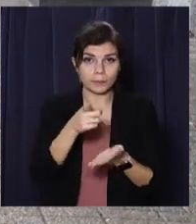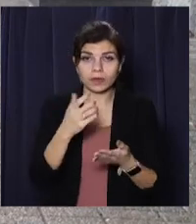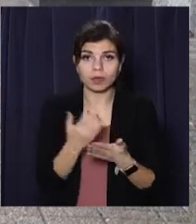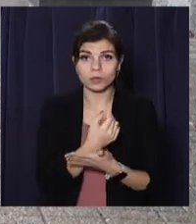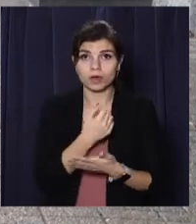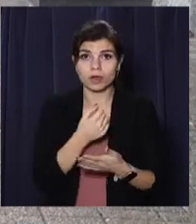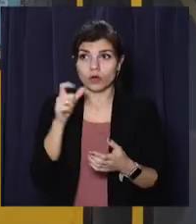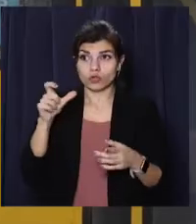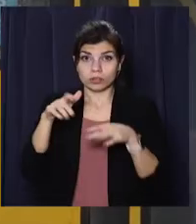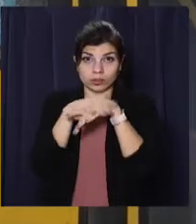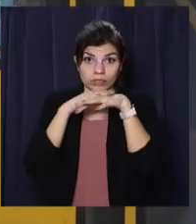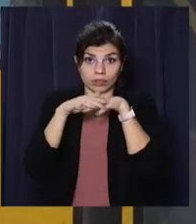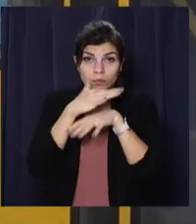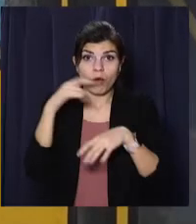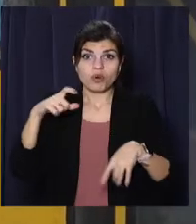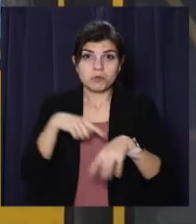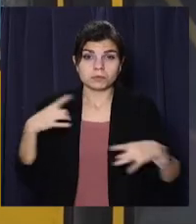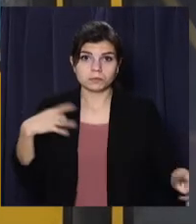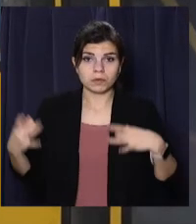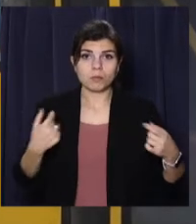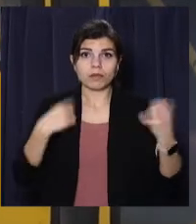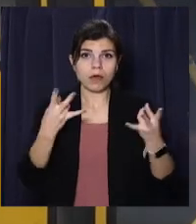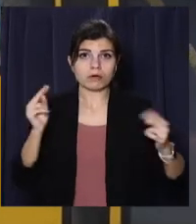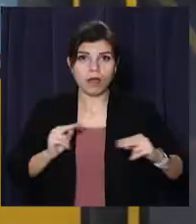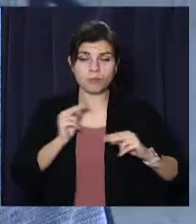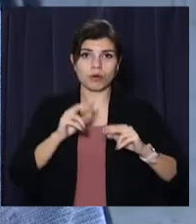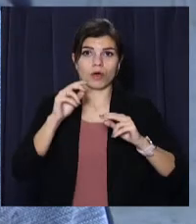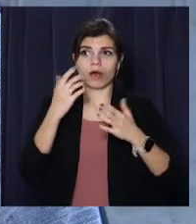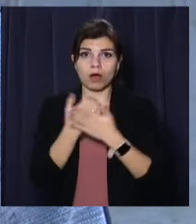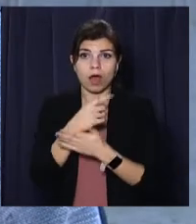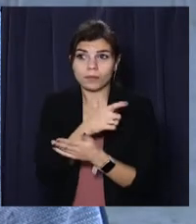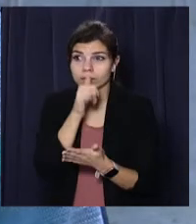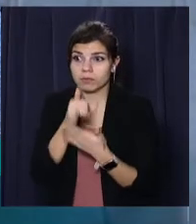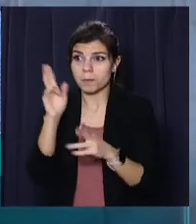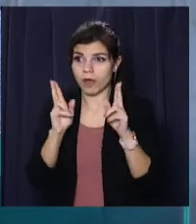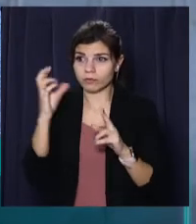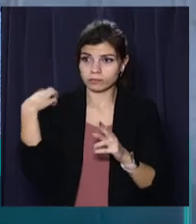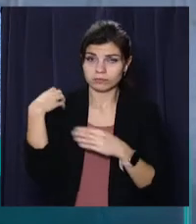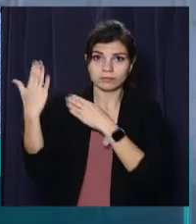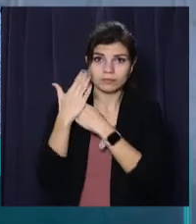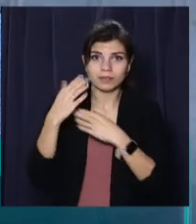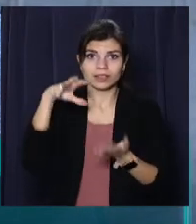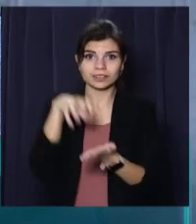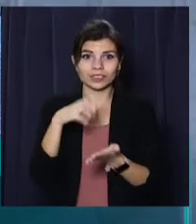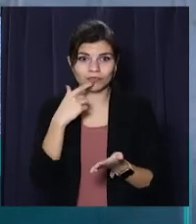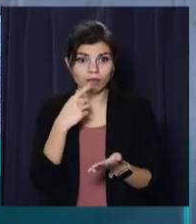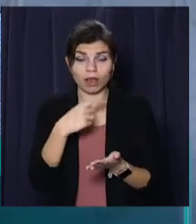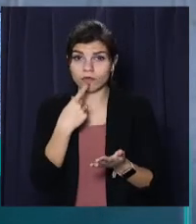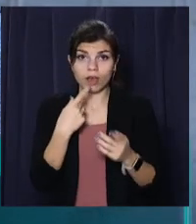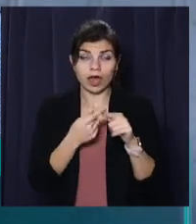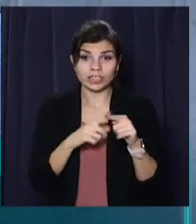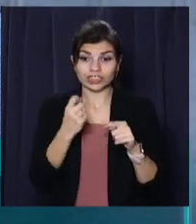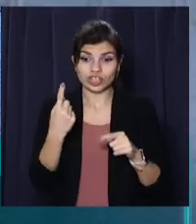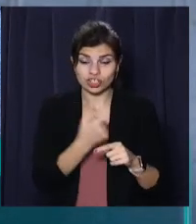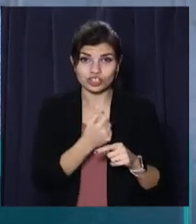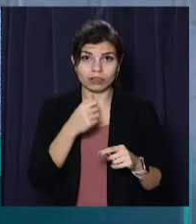пік росли немов дріжджі. Емоції людей теж. У хід йшли кулаки. Було багато таких випадків, тобто за перший тиждень це було 11 випадків